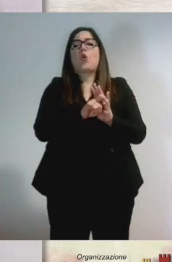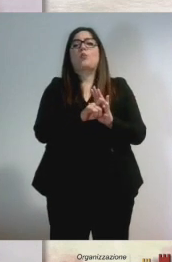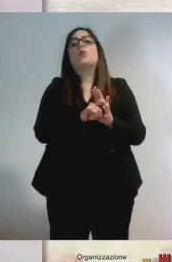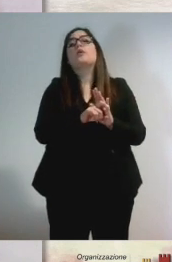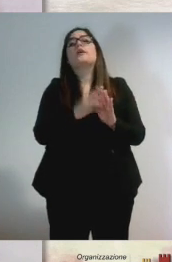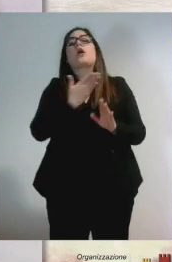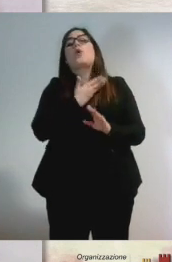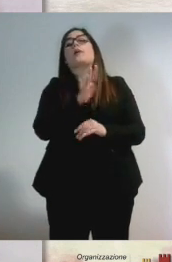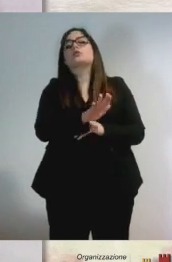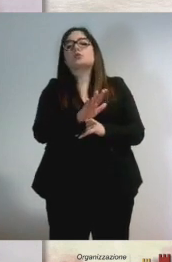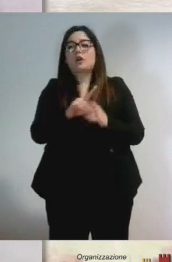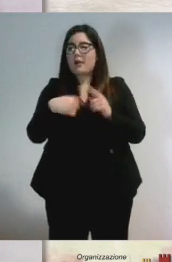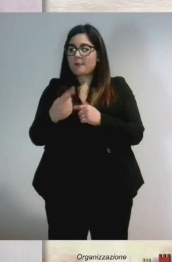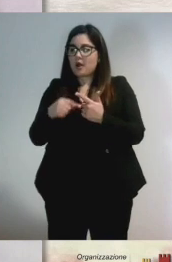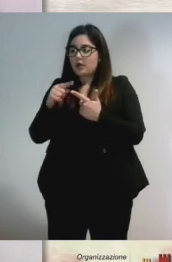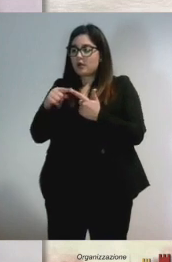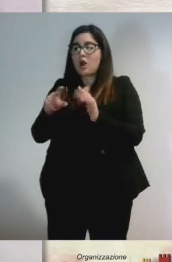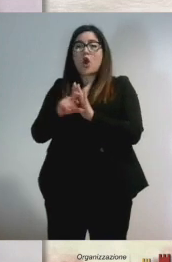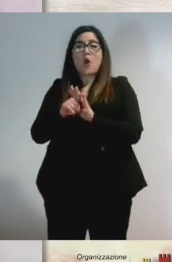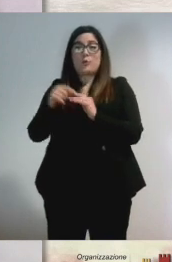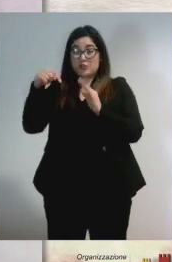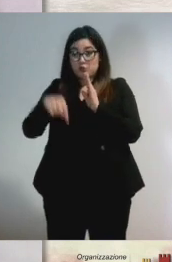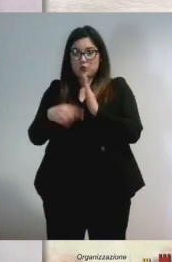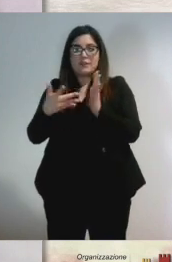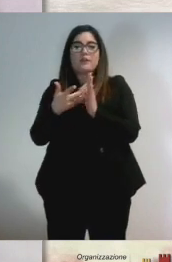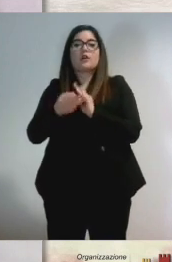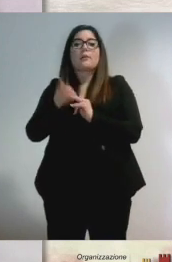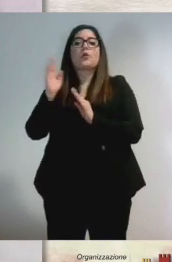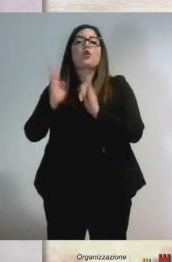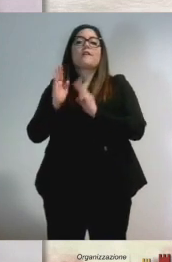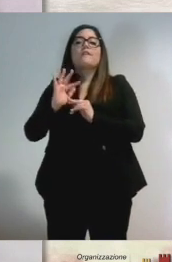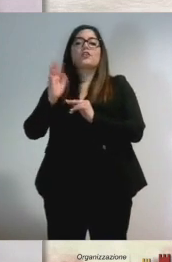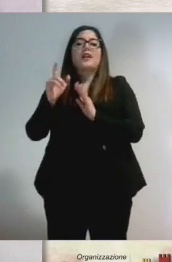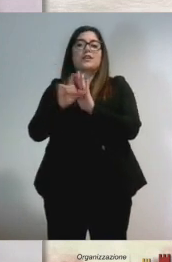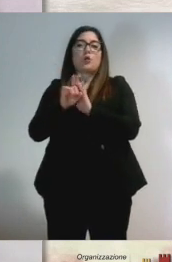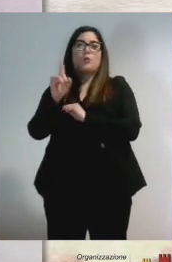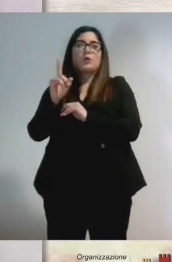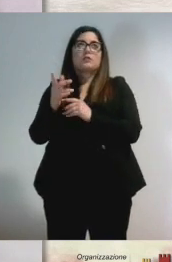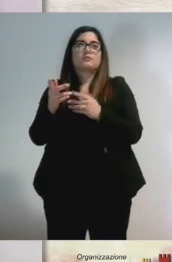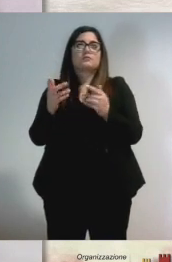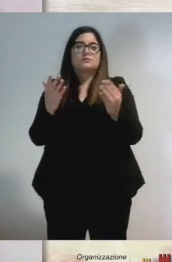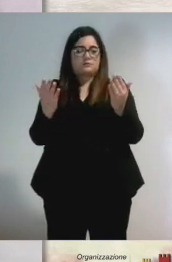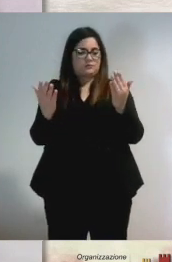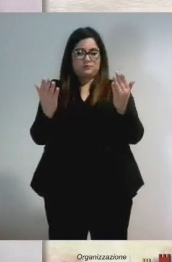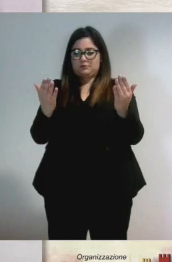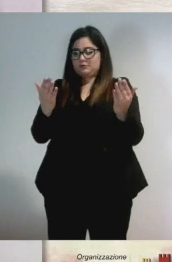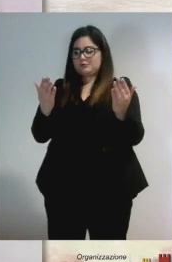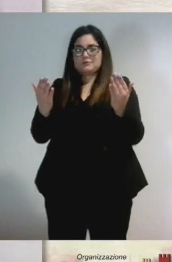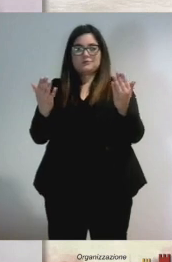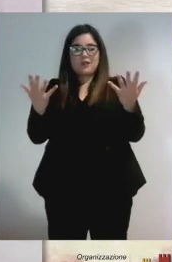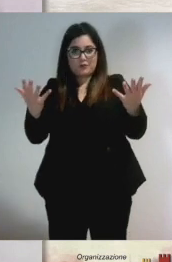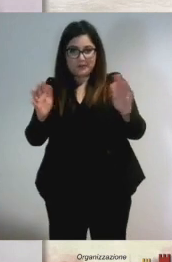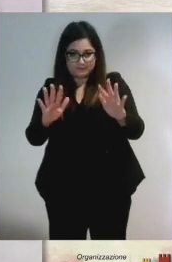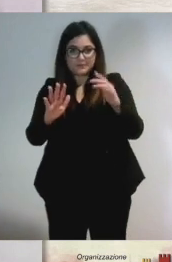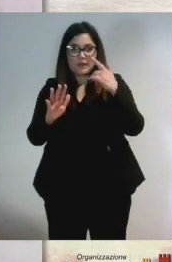i comuni del Sud sono più in difficoltà rispetto agli altri comuni allora non c'è nessuna